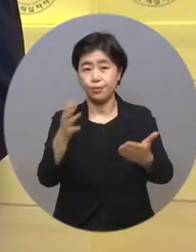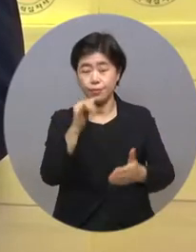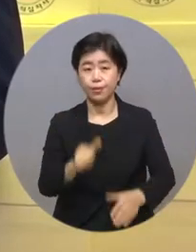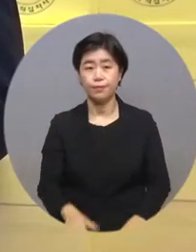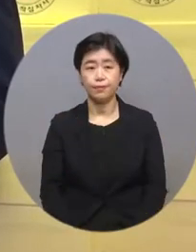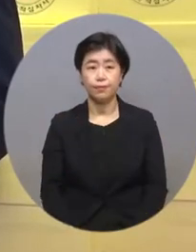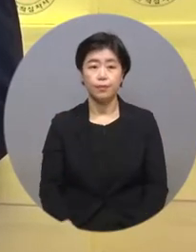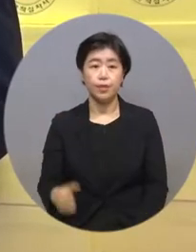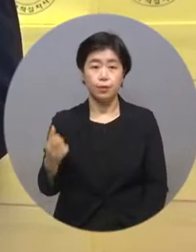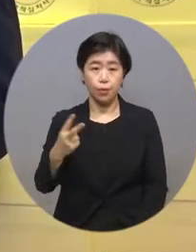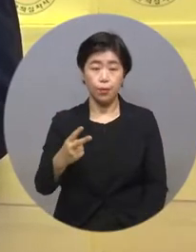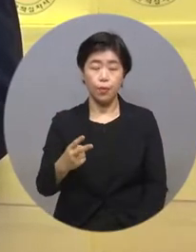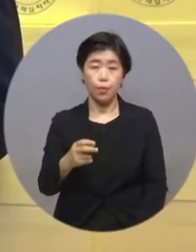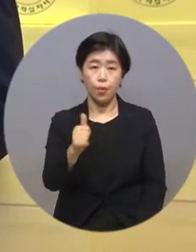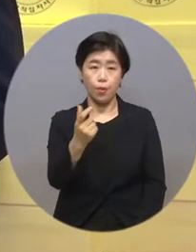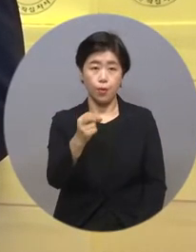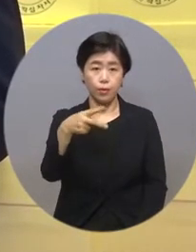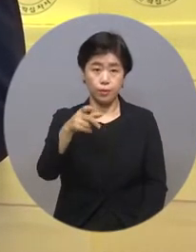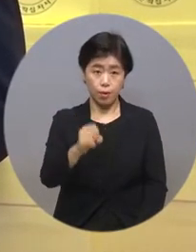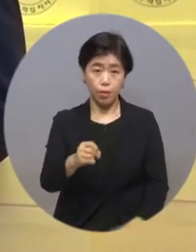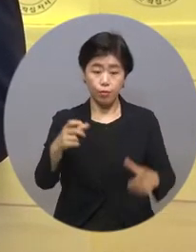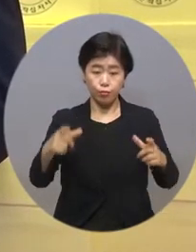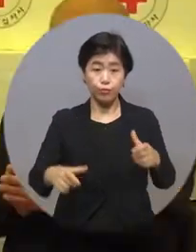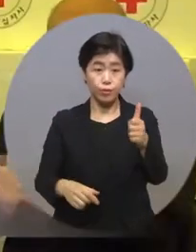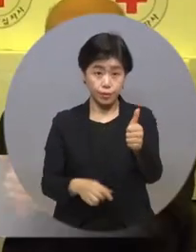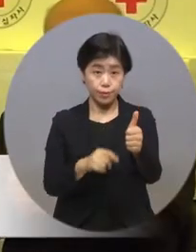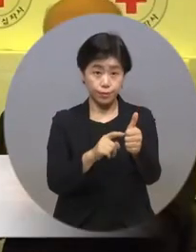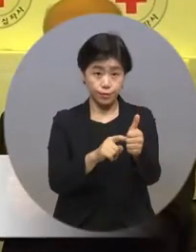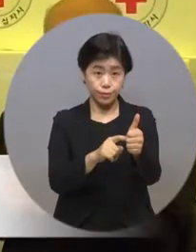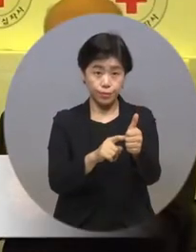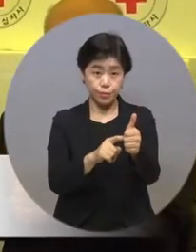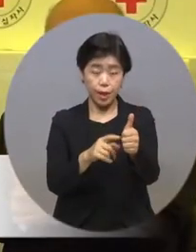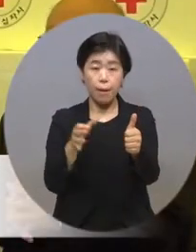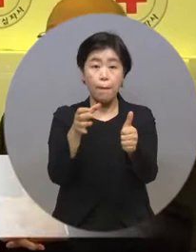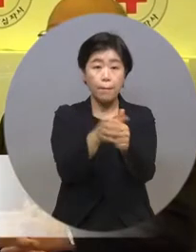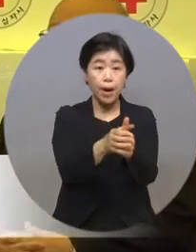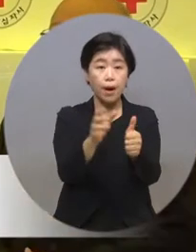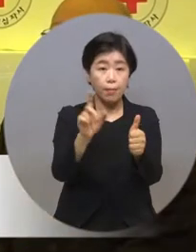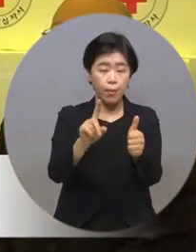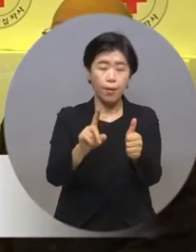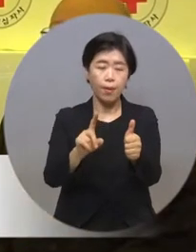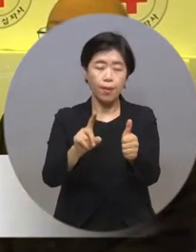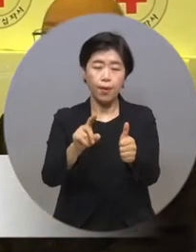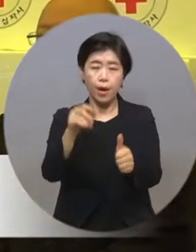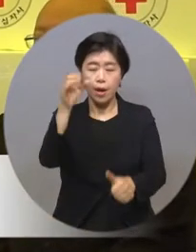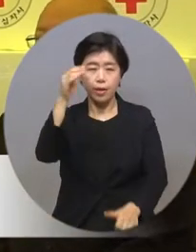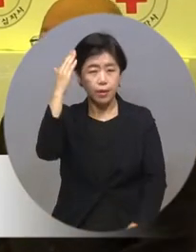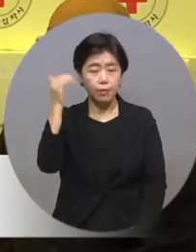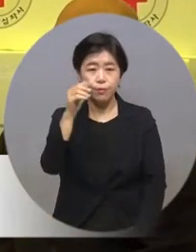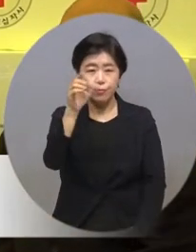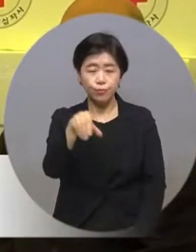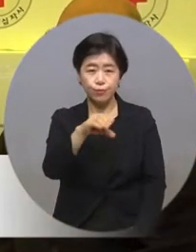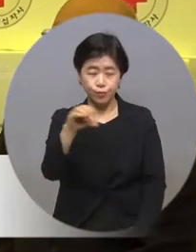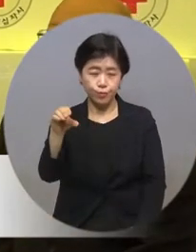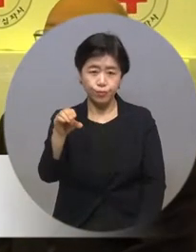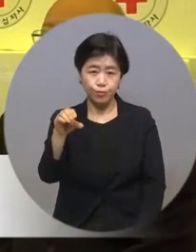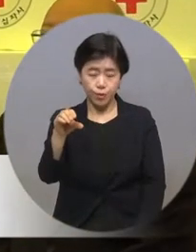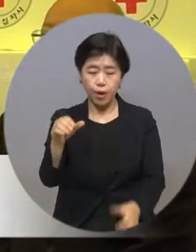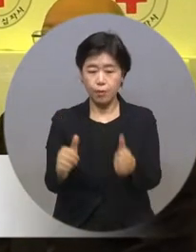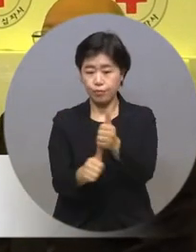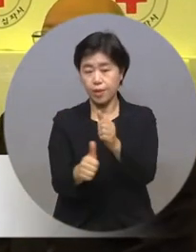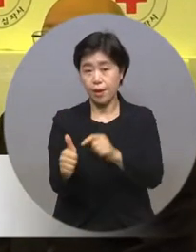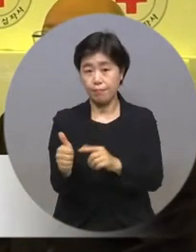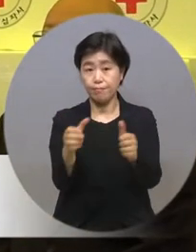홍성지구 명예지부회장으로 위촉이 되었습니다. 홍성군에 있는 어려운 이웃 또